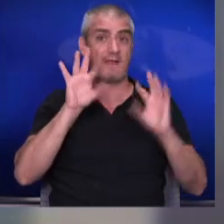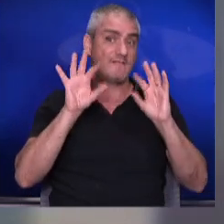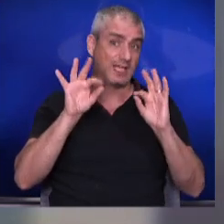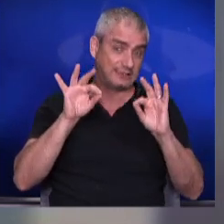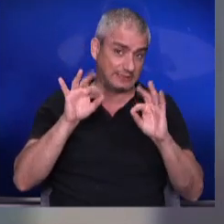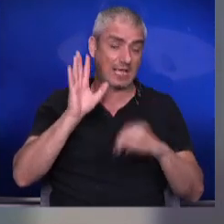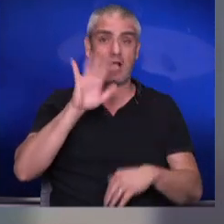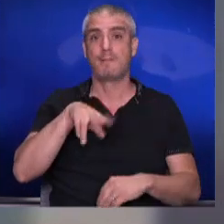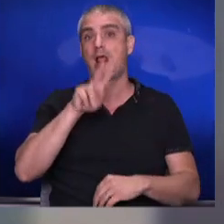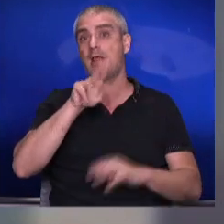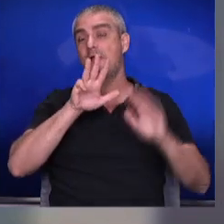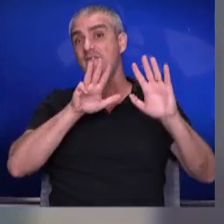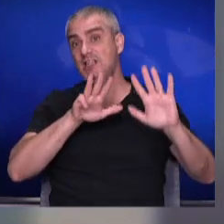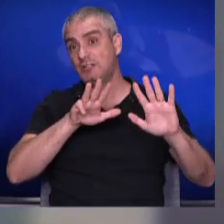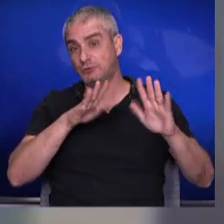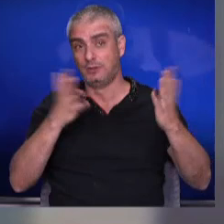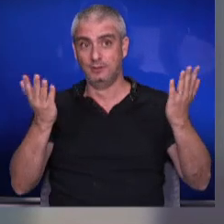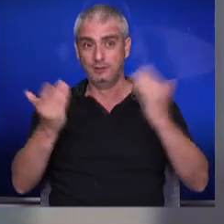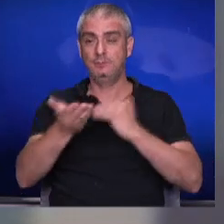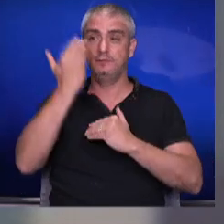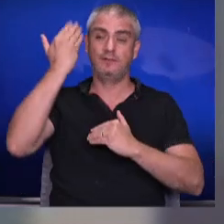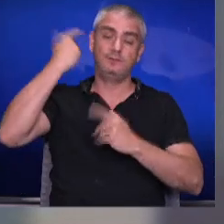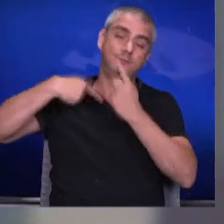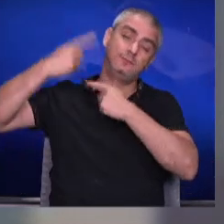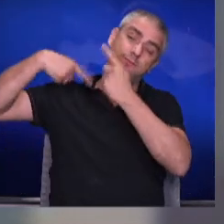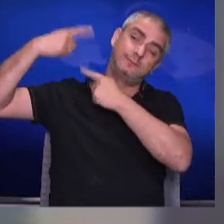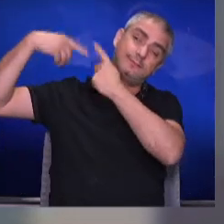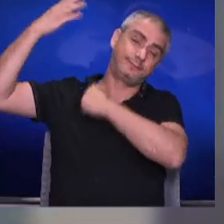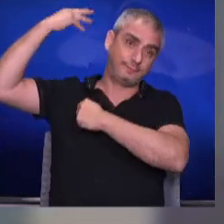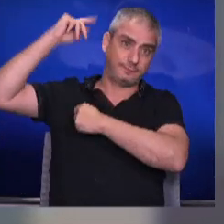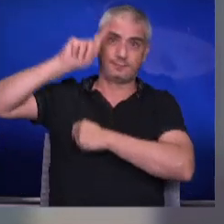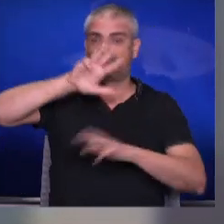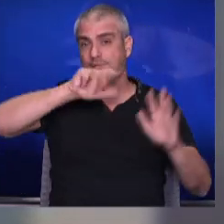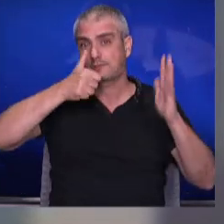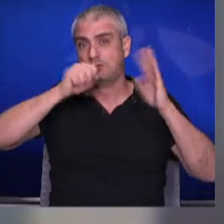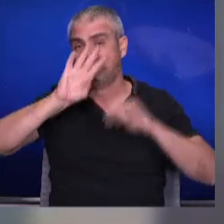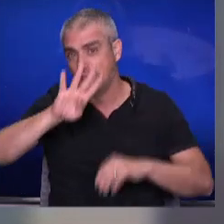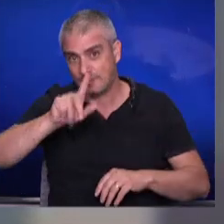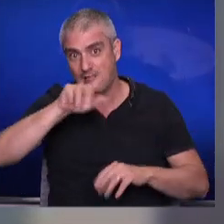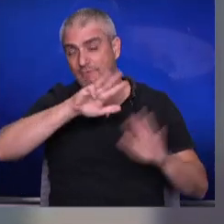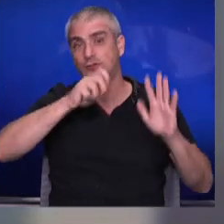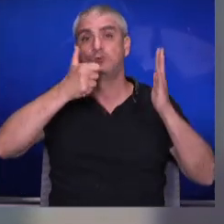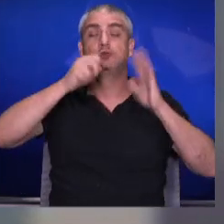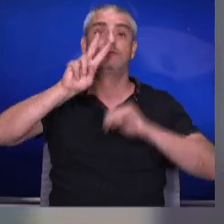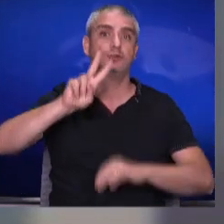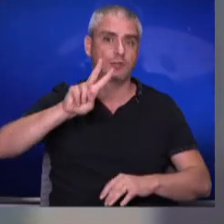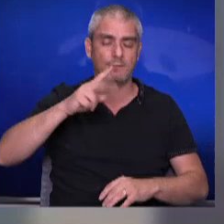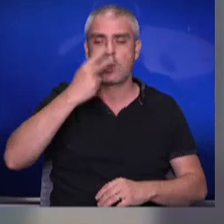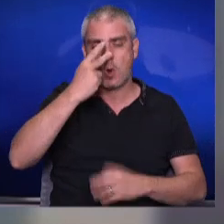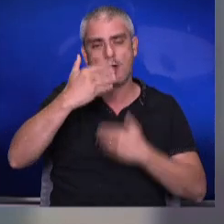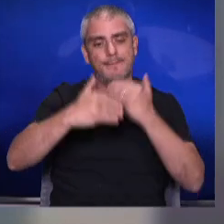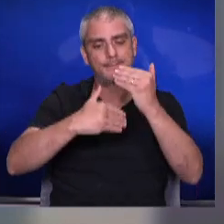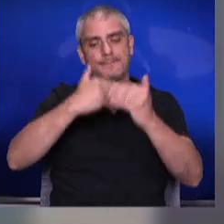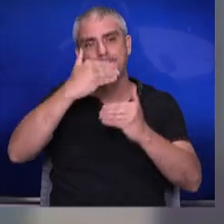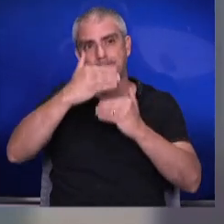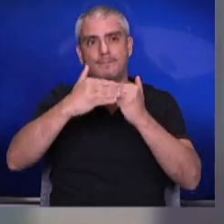גם ב-2009, ולפני כן חוזרים הרבה מאוד אחורה, 1964, 1962, רואים באיזשהו